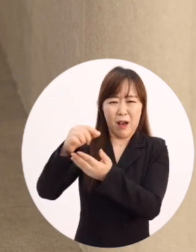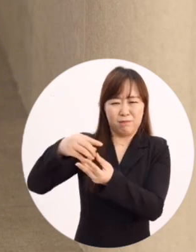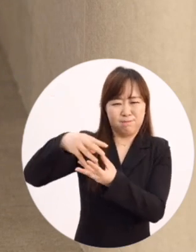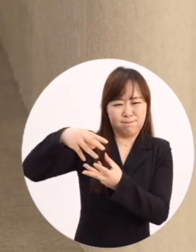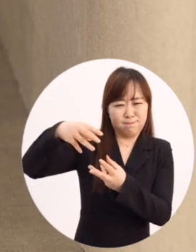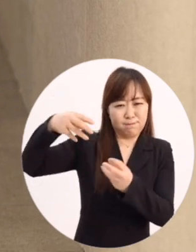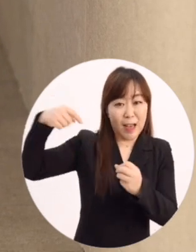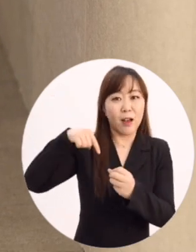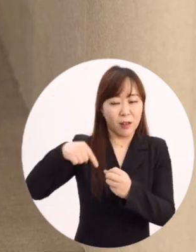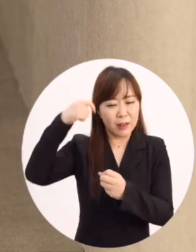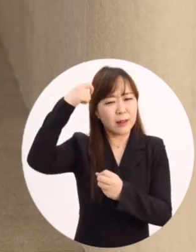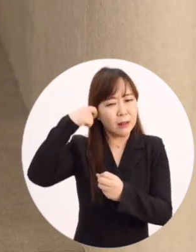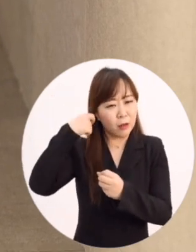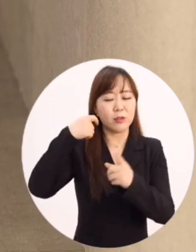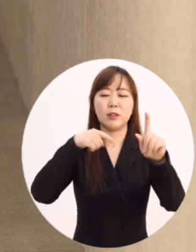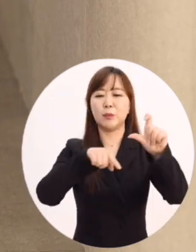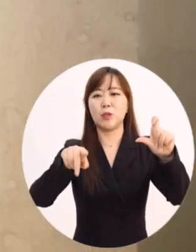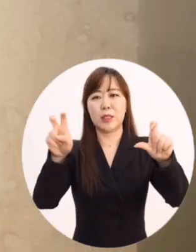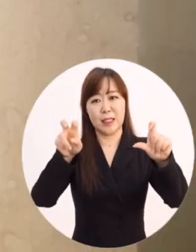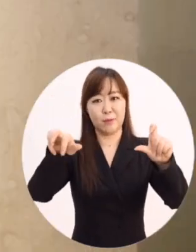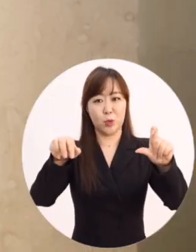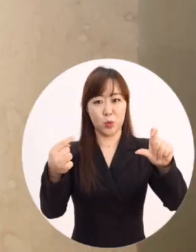15에서 20초 유지합니다.